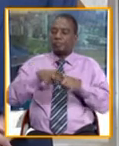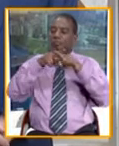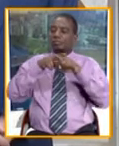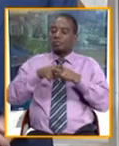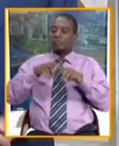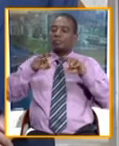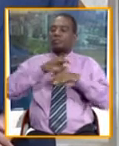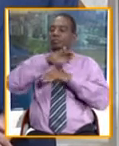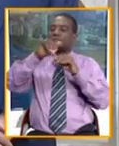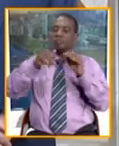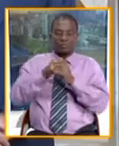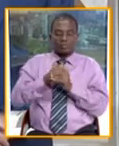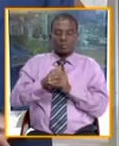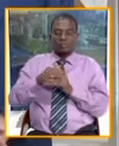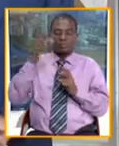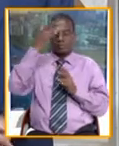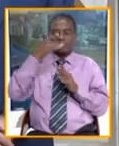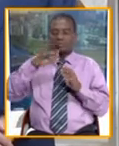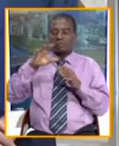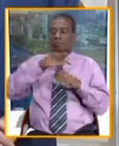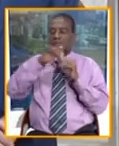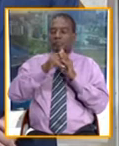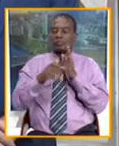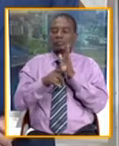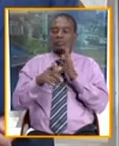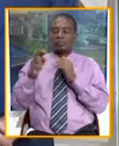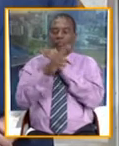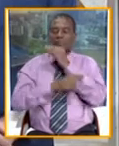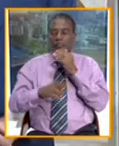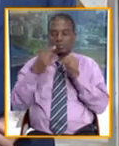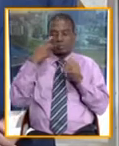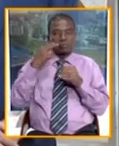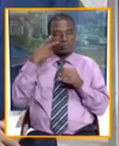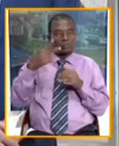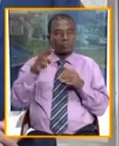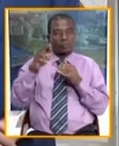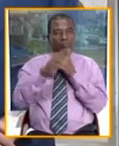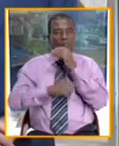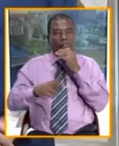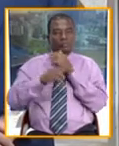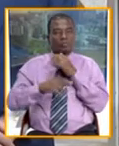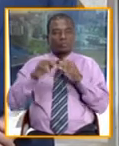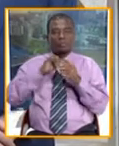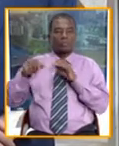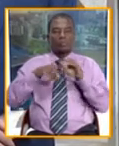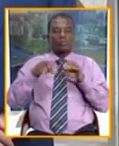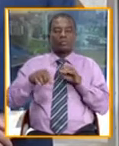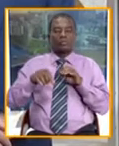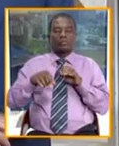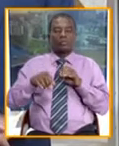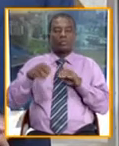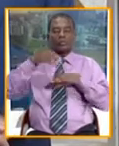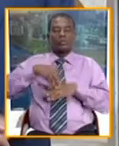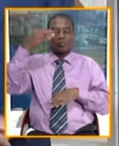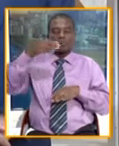qui concernent toute la sous-région. Et on devrait avoir une vision régionale. Ce qui se passe au Mali, ce qui se passe